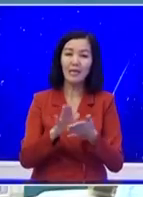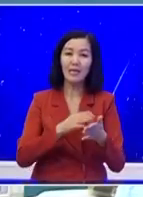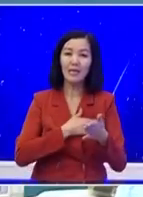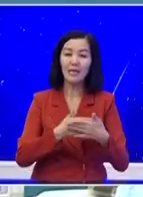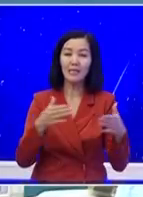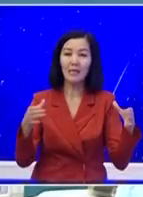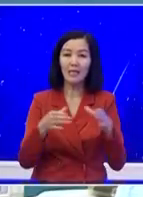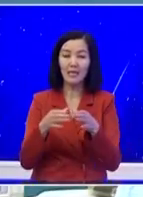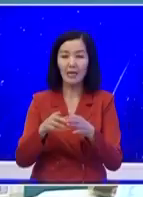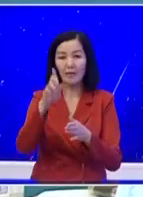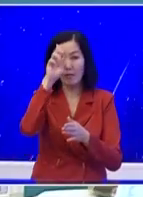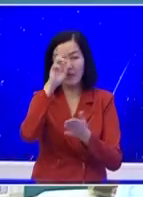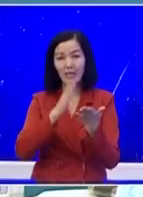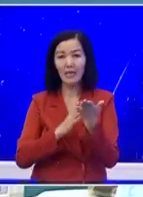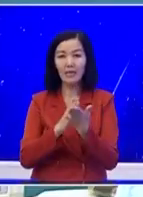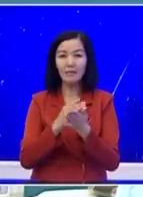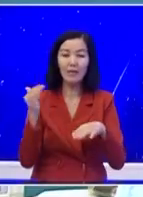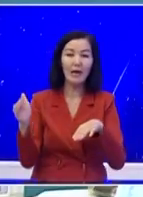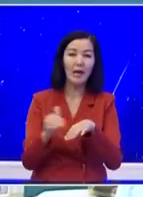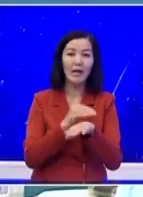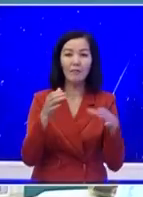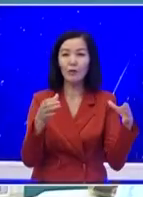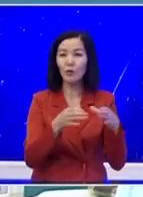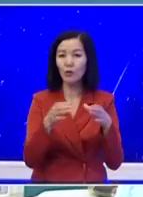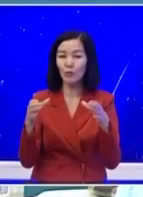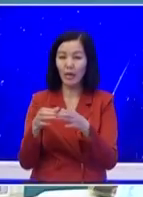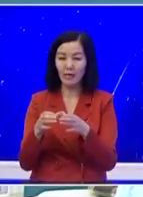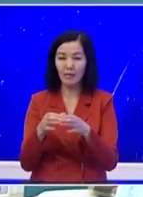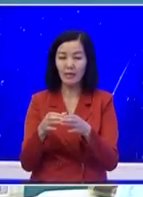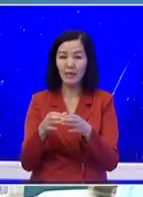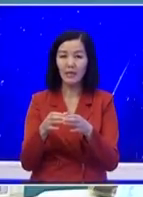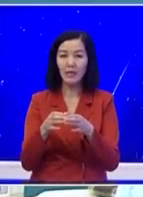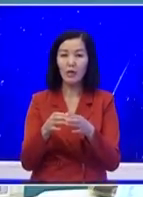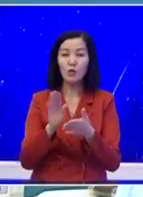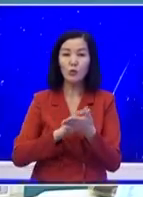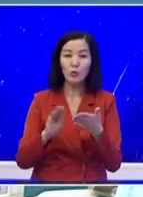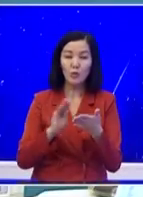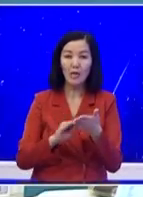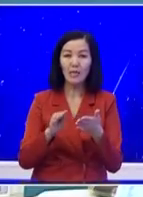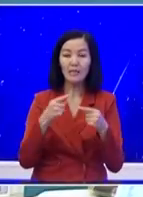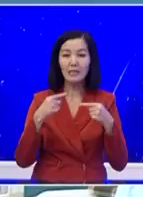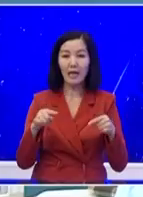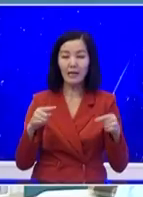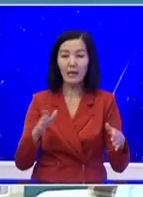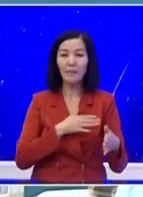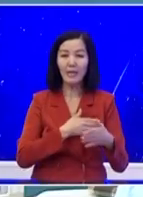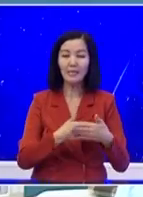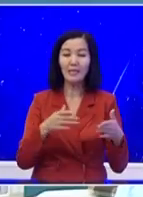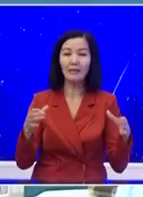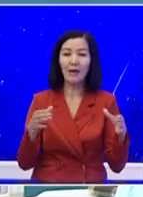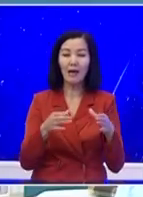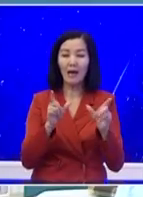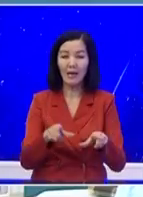мемлекеттік қызметшілер, қайырымдылық ұйымдарының өкілдері, журналистер және басқа да белсенді